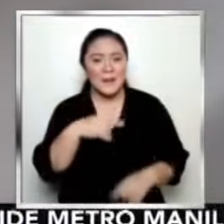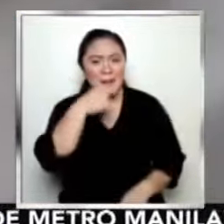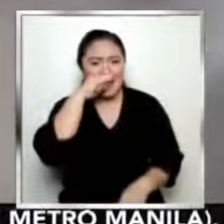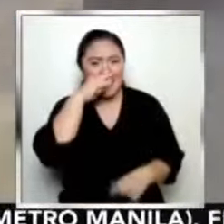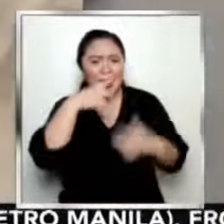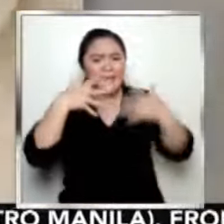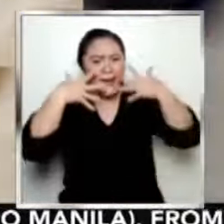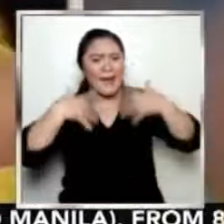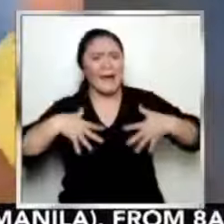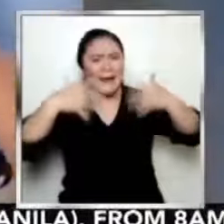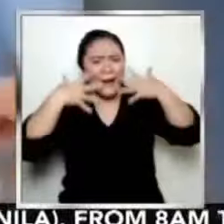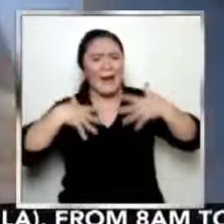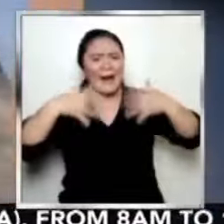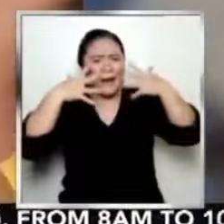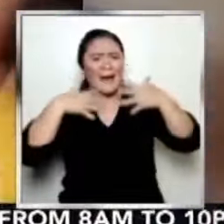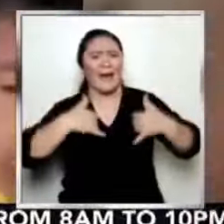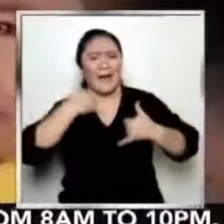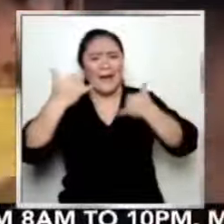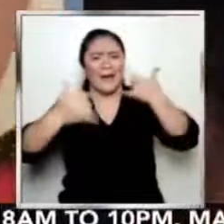Grabe ka rin!